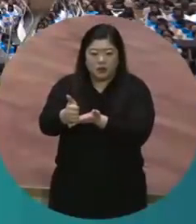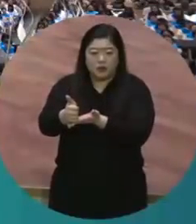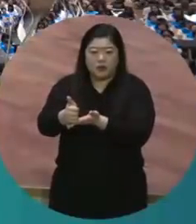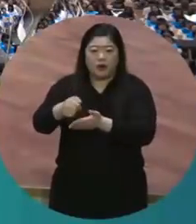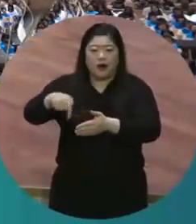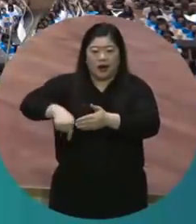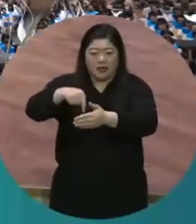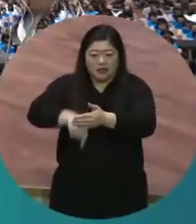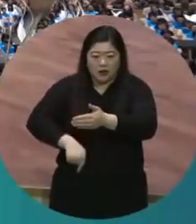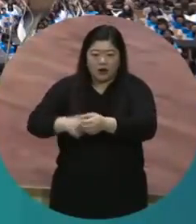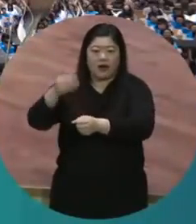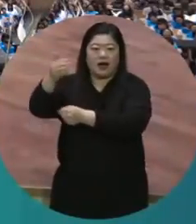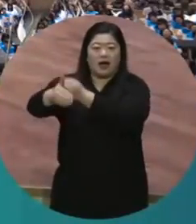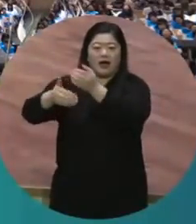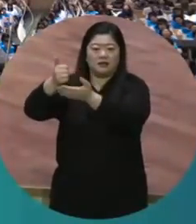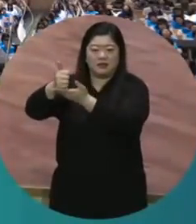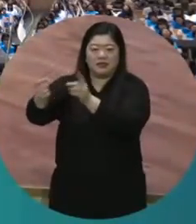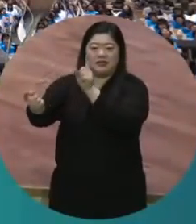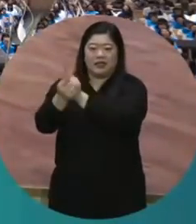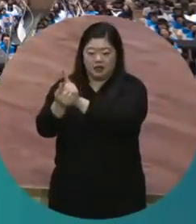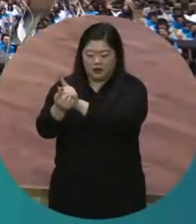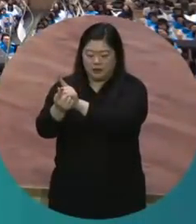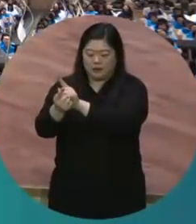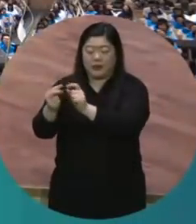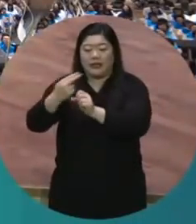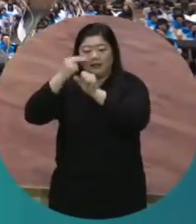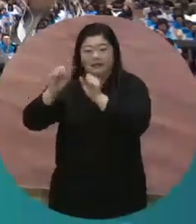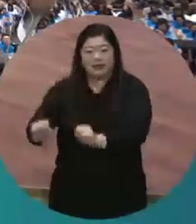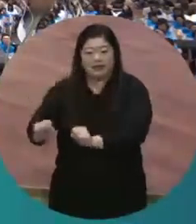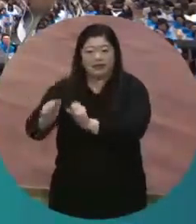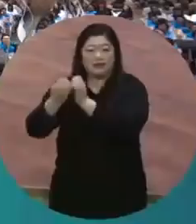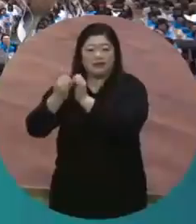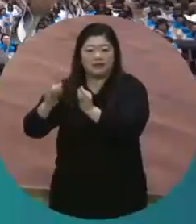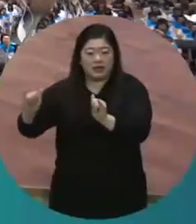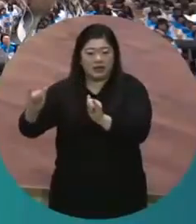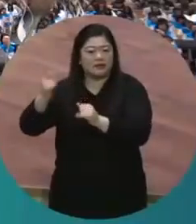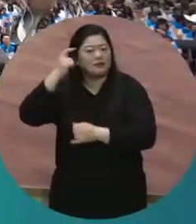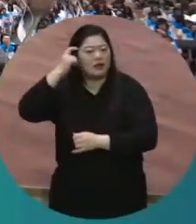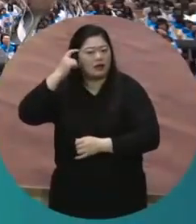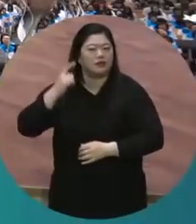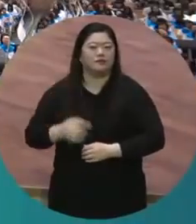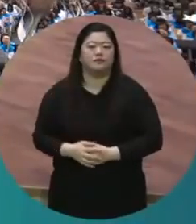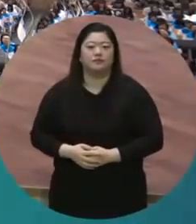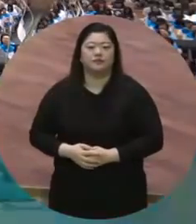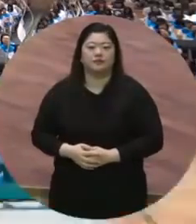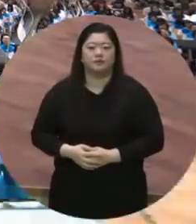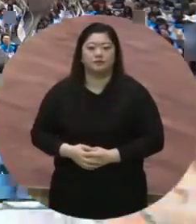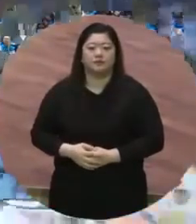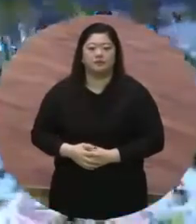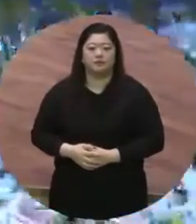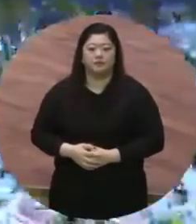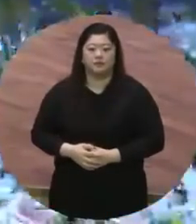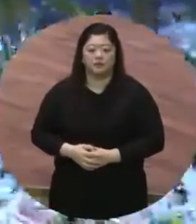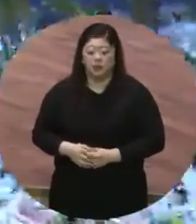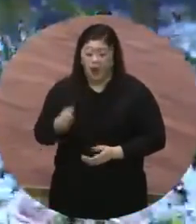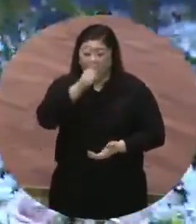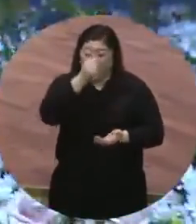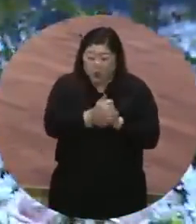예수 안에서 하나님께 대하여는 뭐요? 살아있는 자로 여길지어다. 죄에 대해서는